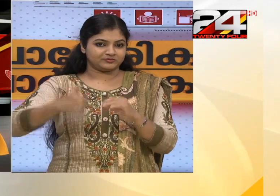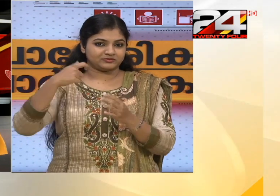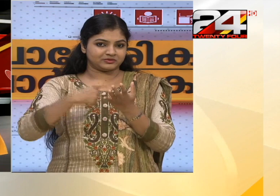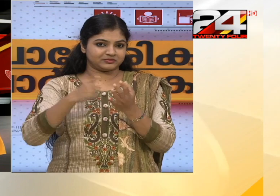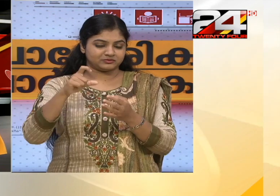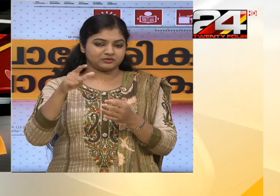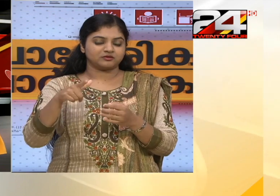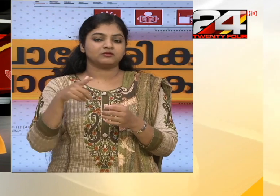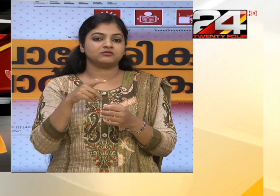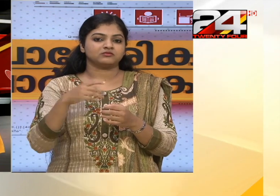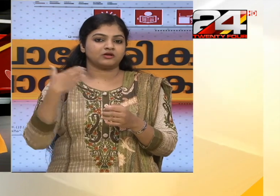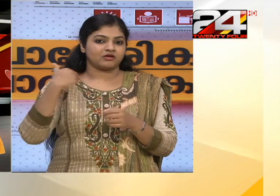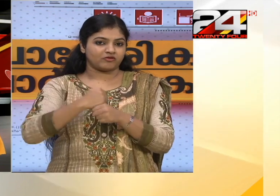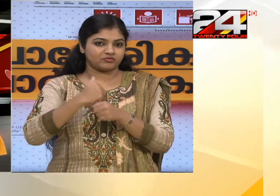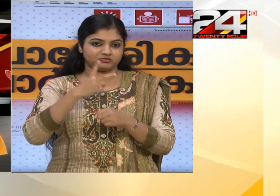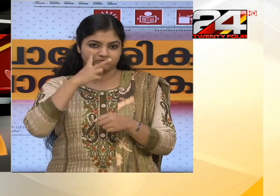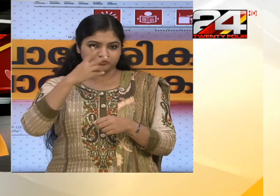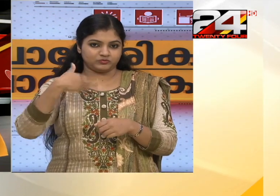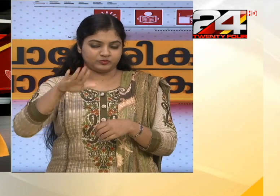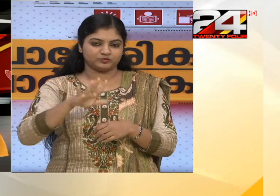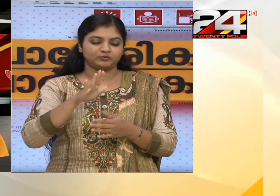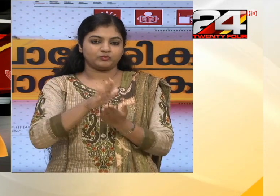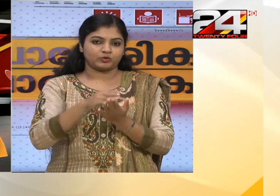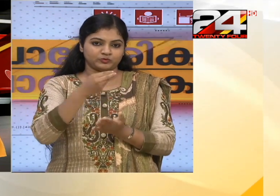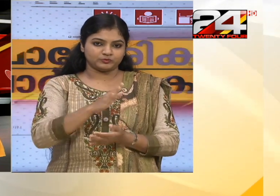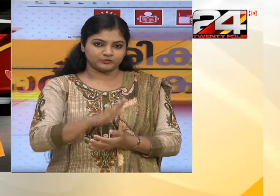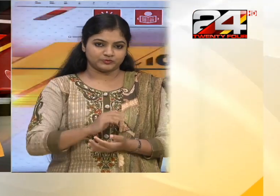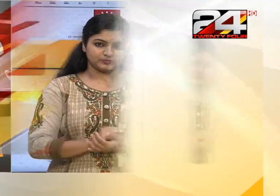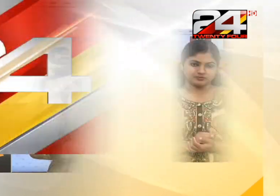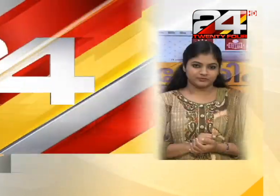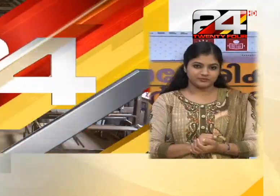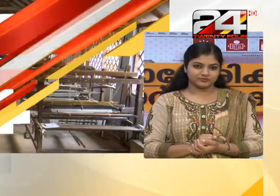ചെന്നിത്തല ഇക്കാര്യം സർക്കാരിന്റെ ശ്രദ്ധയിൽപ്പെടുത്തുമെന്ന് ഉറപ്പു നൽകി.